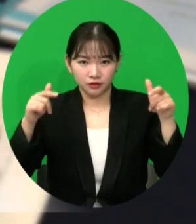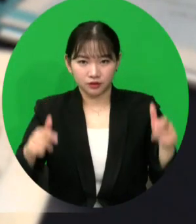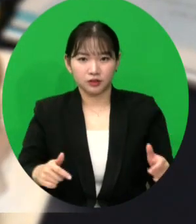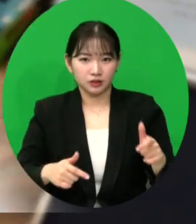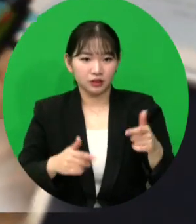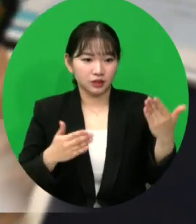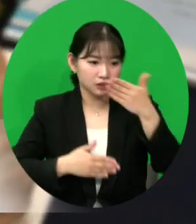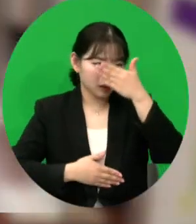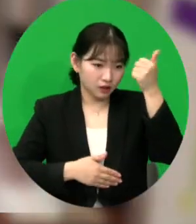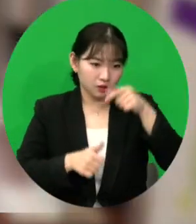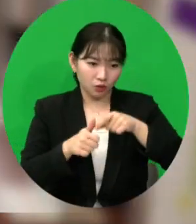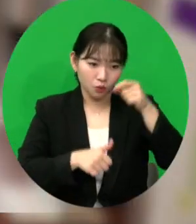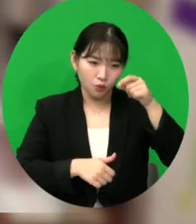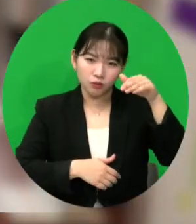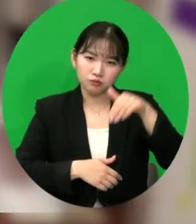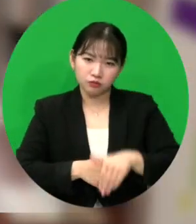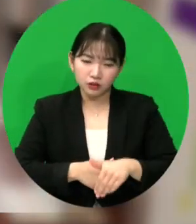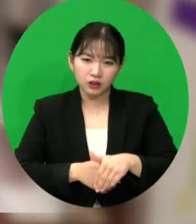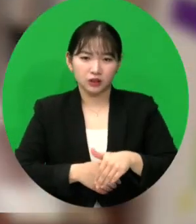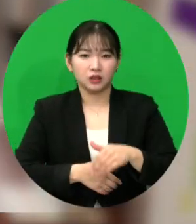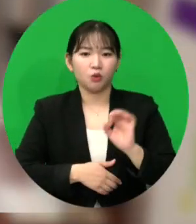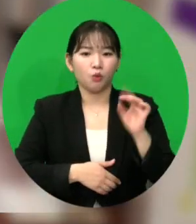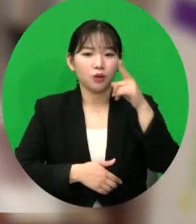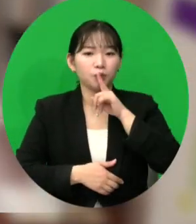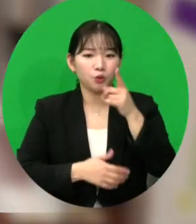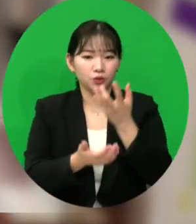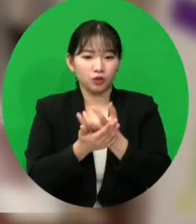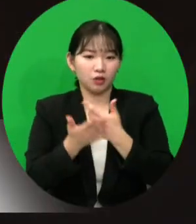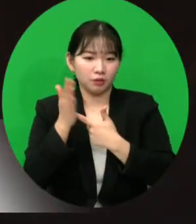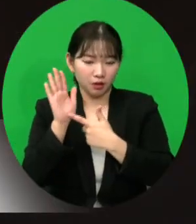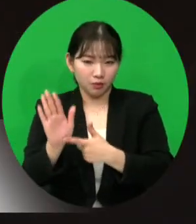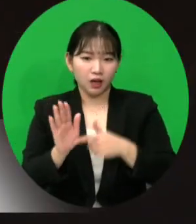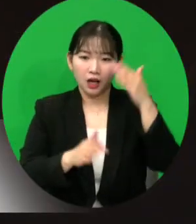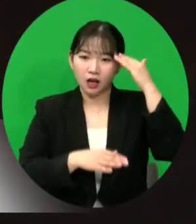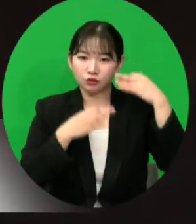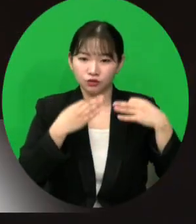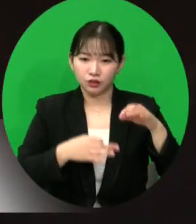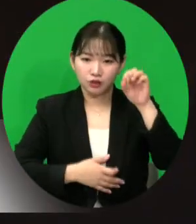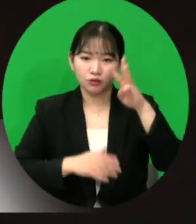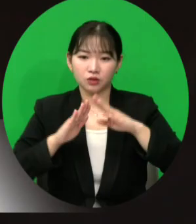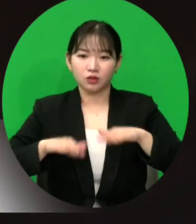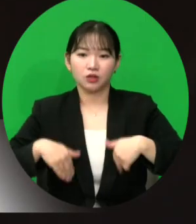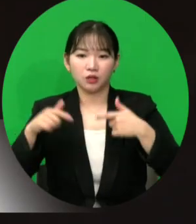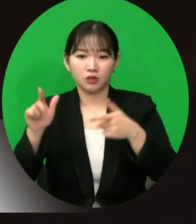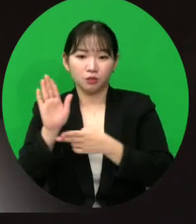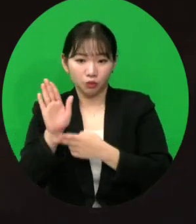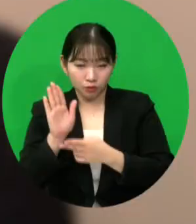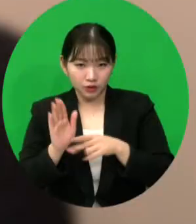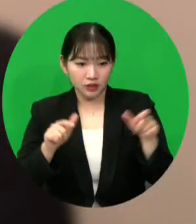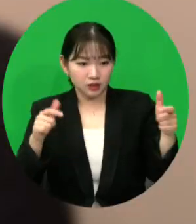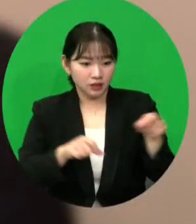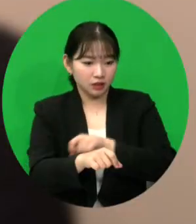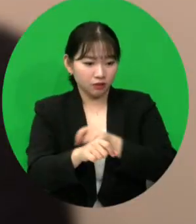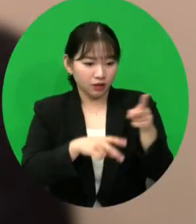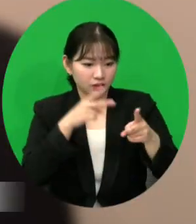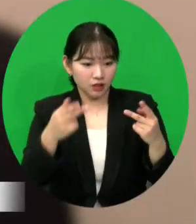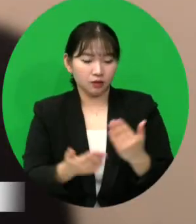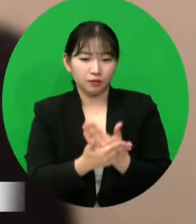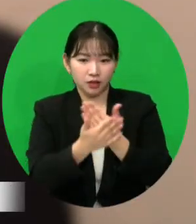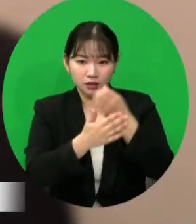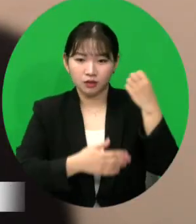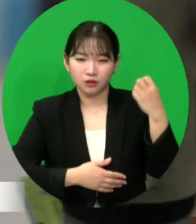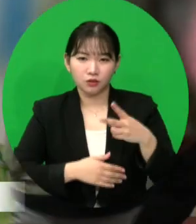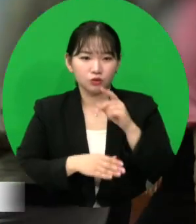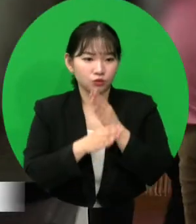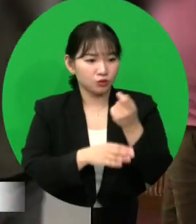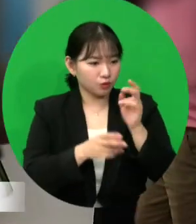부진 원인 보고서를 낸 한국은행 광주전남본부와 목포본부는 지역 특화 산업의 강화를 비롯해 중소기업 노동 여건